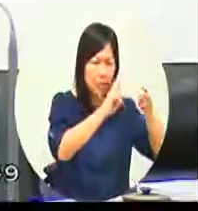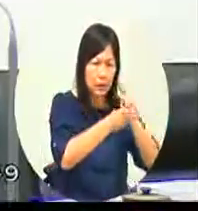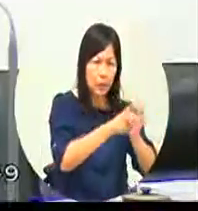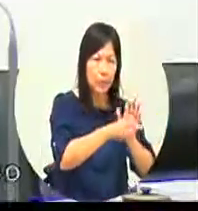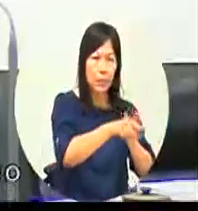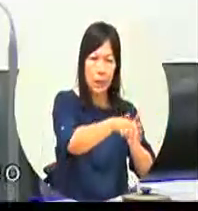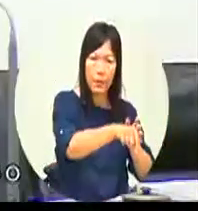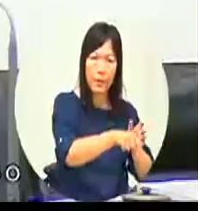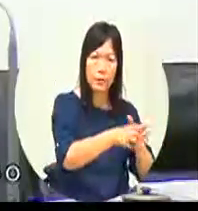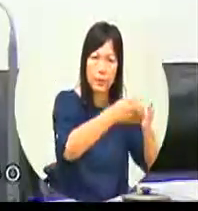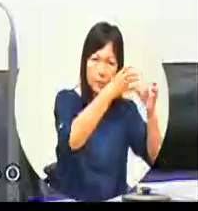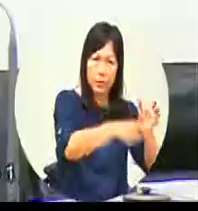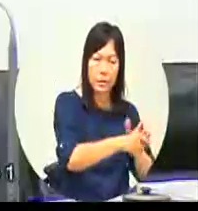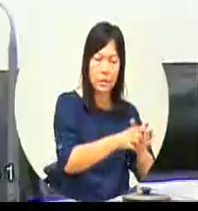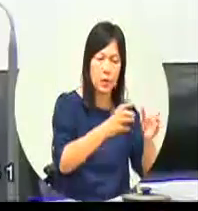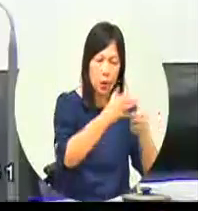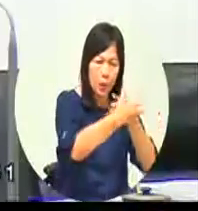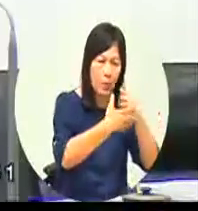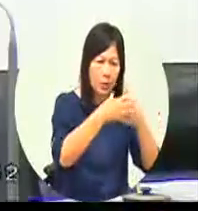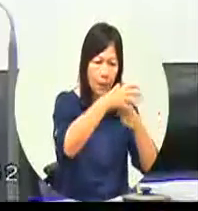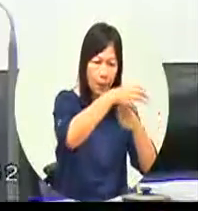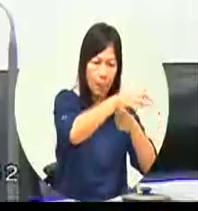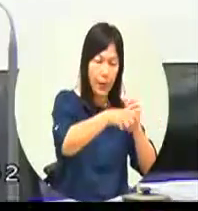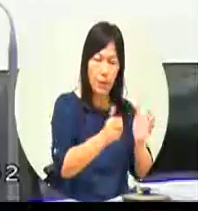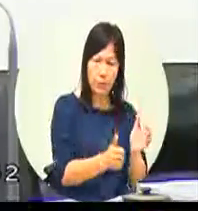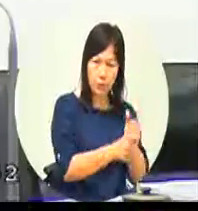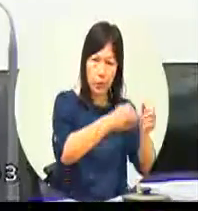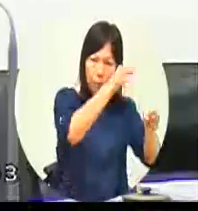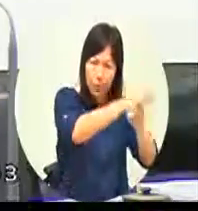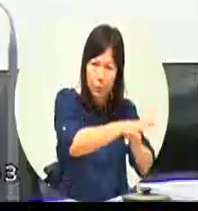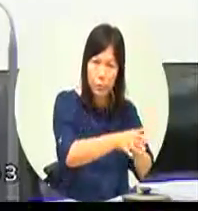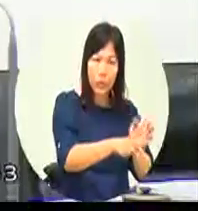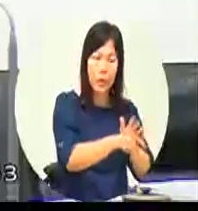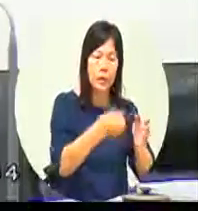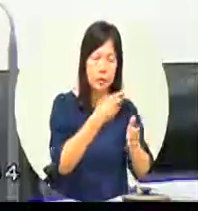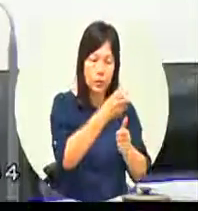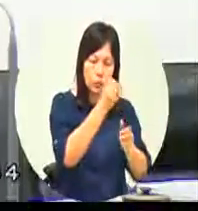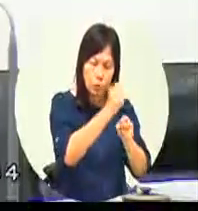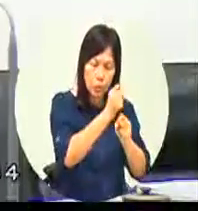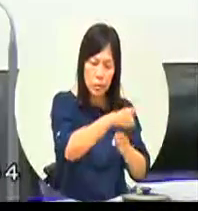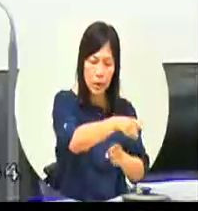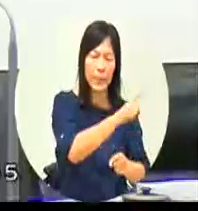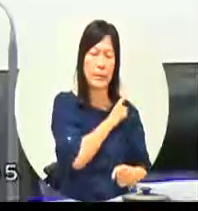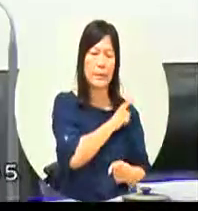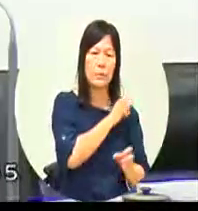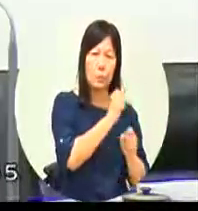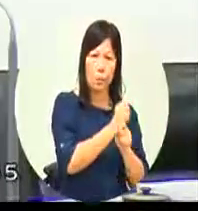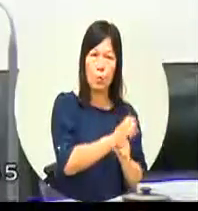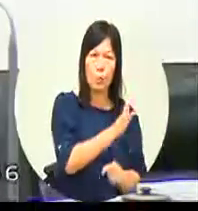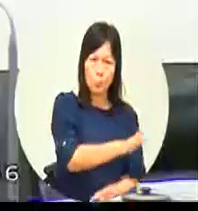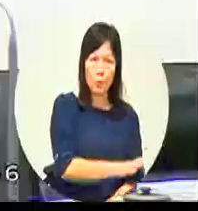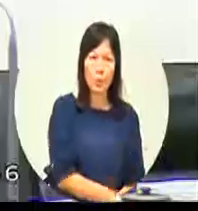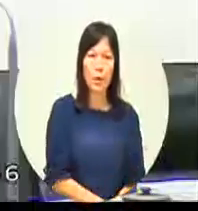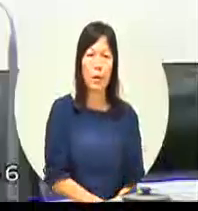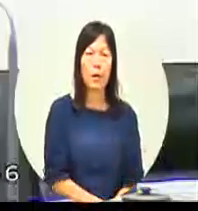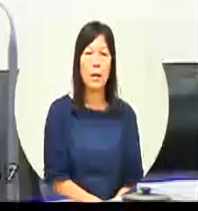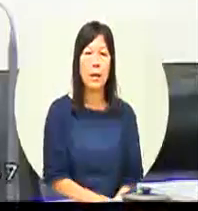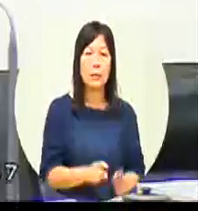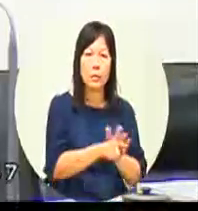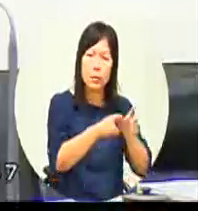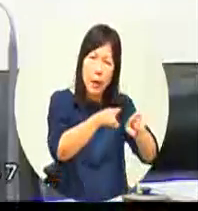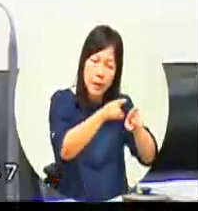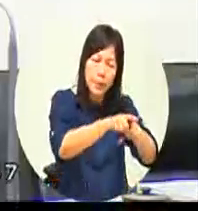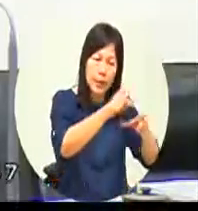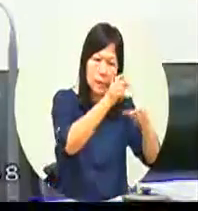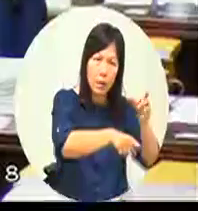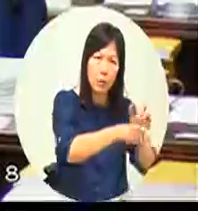厂是由环保署补助的，然后呢操作是他去操作的，所以他在这个事实上的民间的营